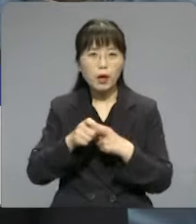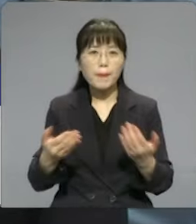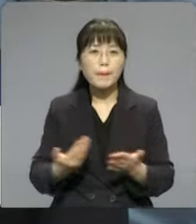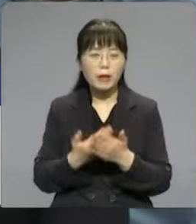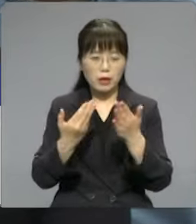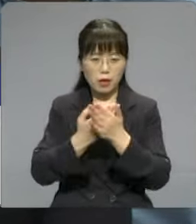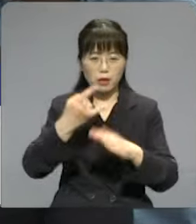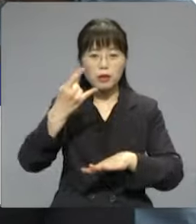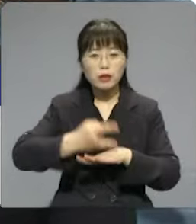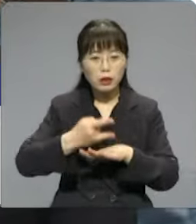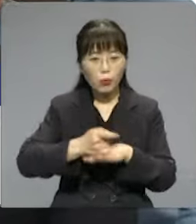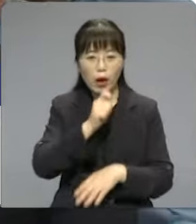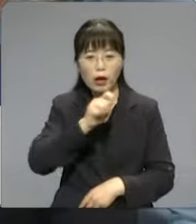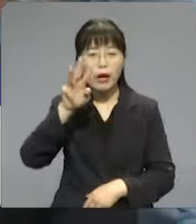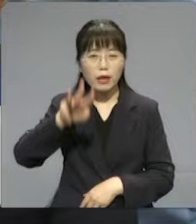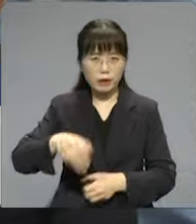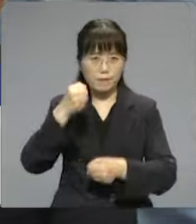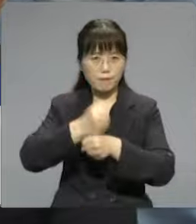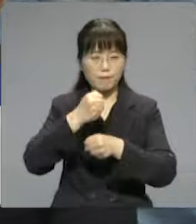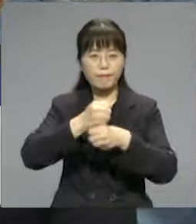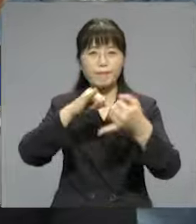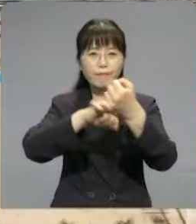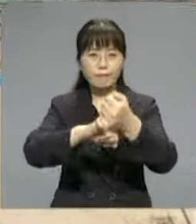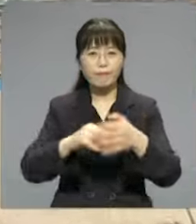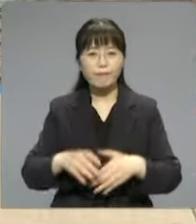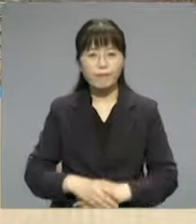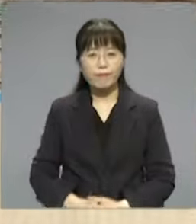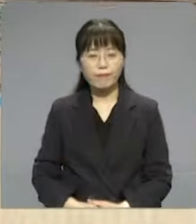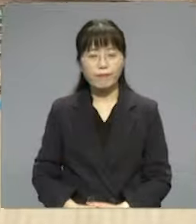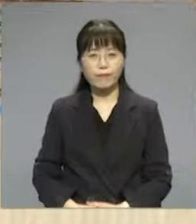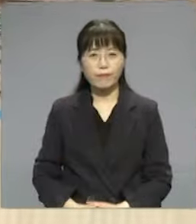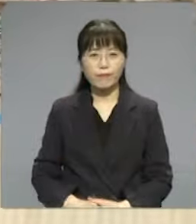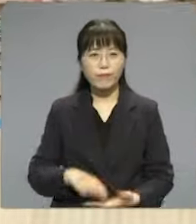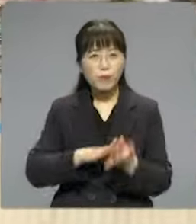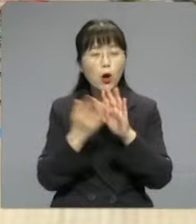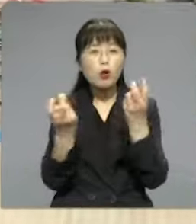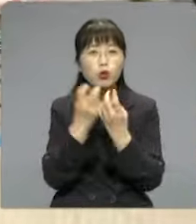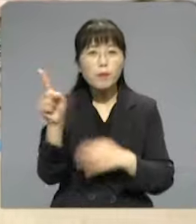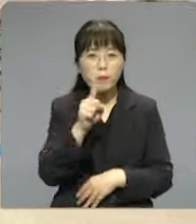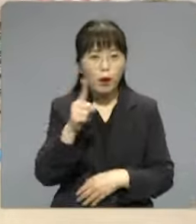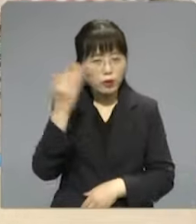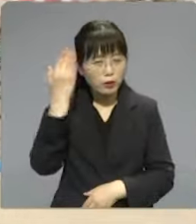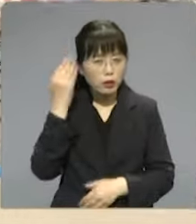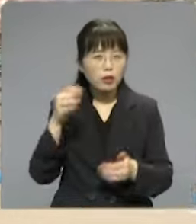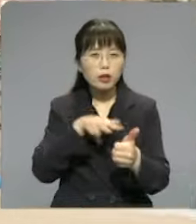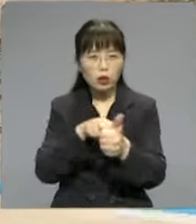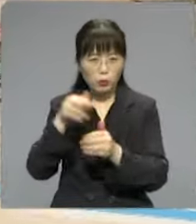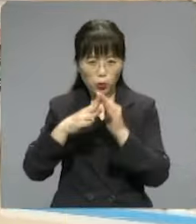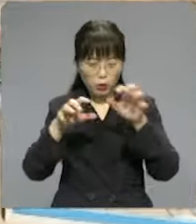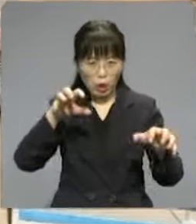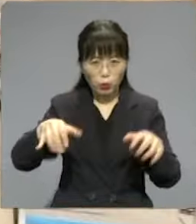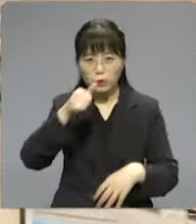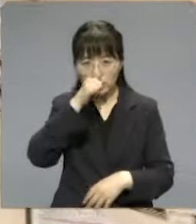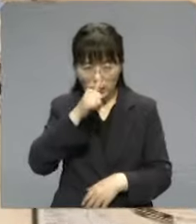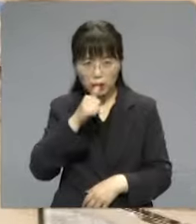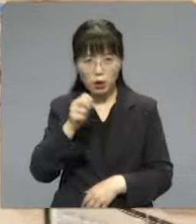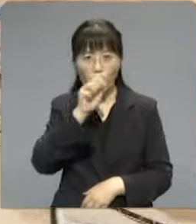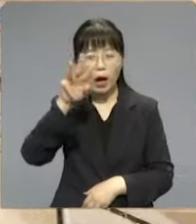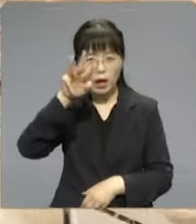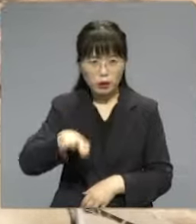그리고 더 발전하는 의왕 과천을 만들겠습니다. 변수는 지식정보타운이 들어선